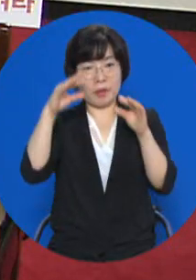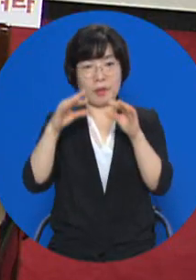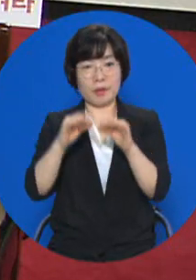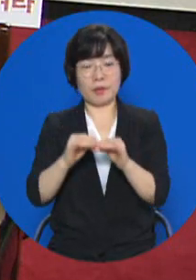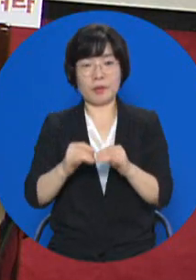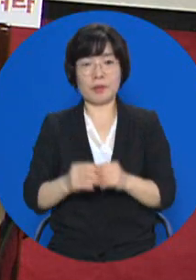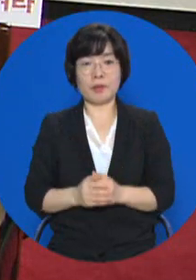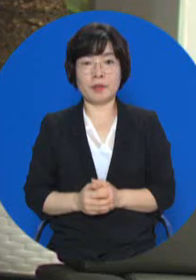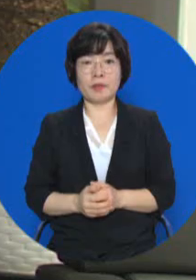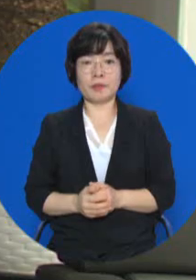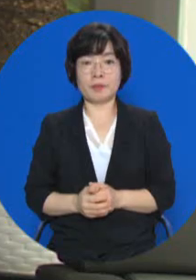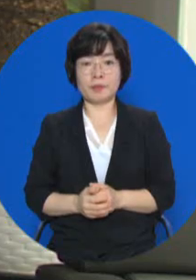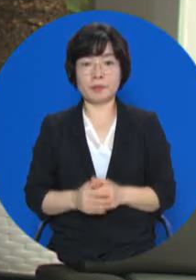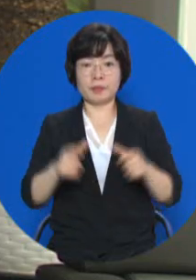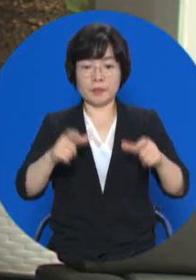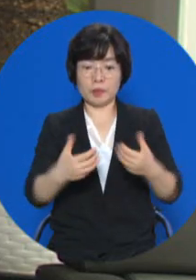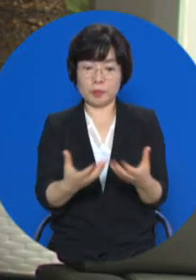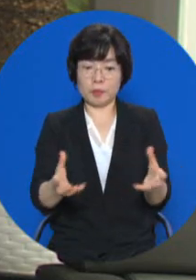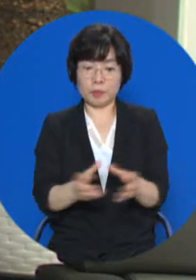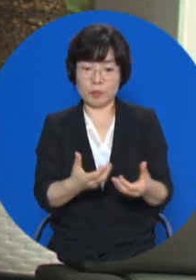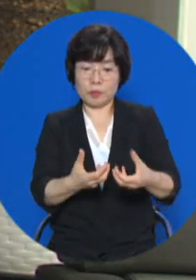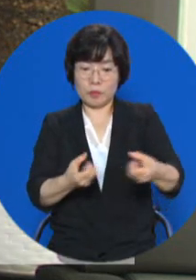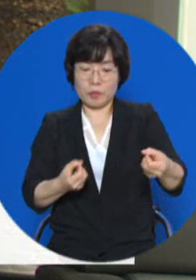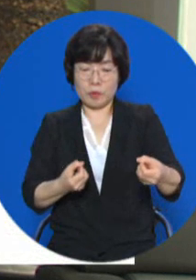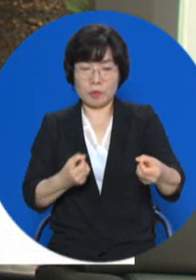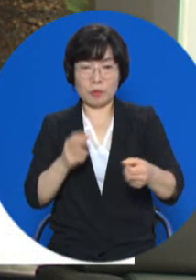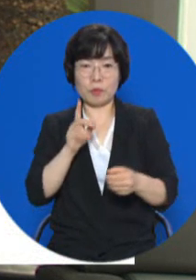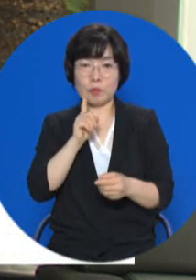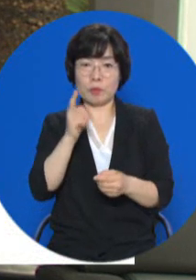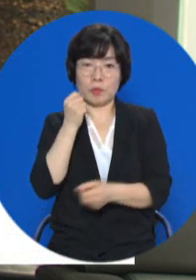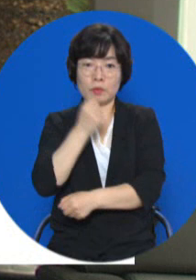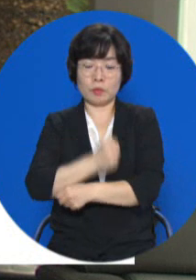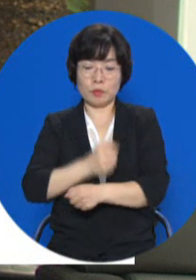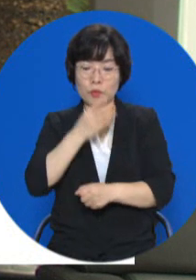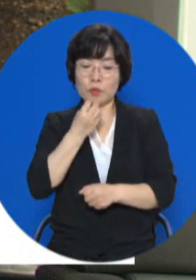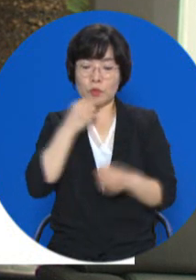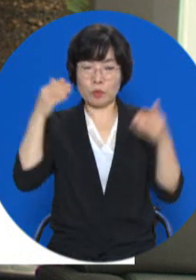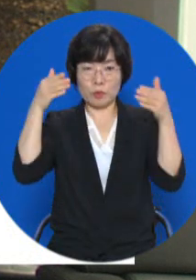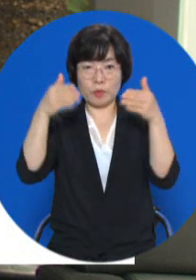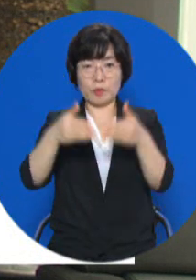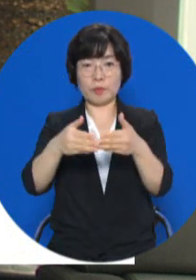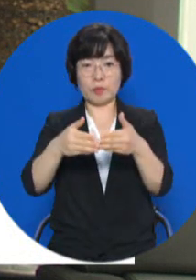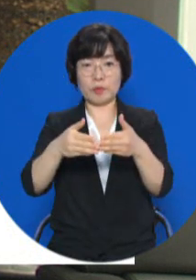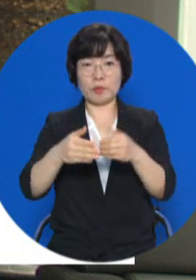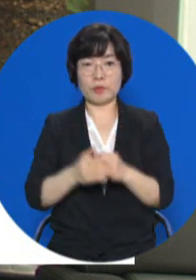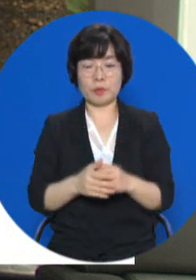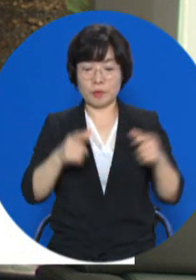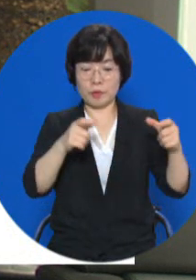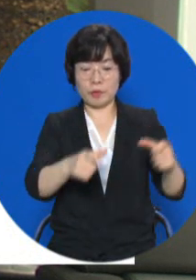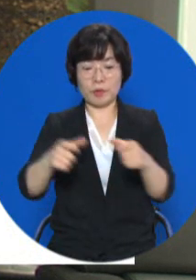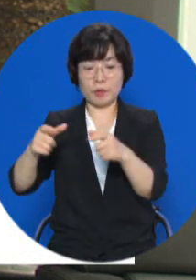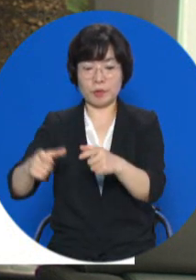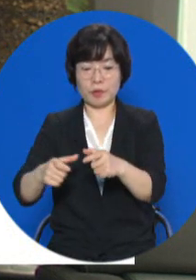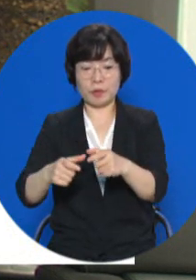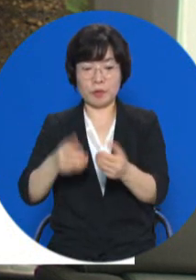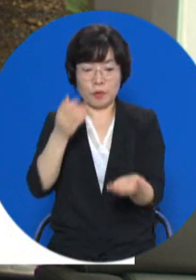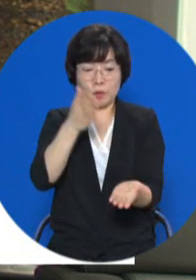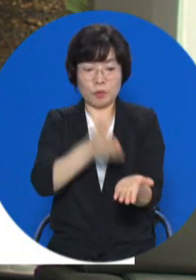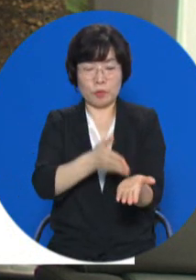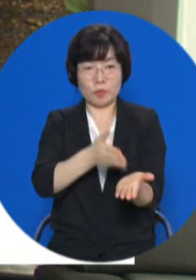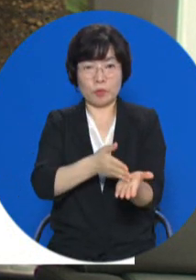내고 있습니다. 지방분권 얘기를 하면서 아직도 서울 중심입니다. 지역의